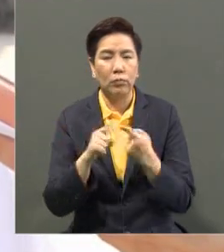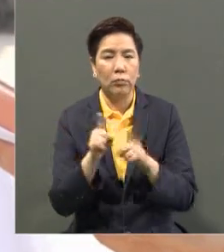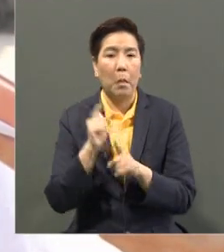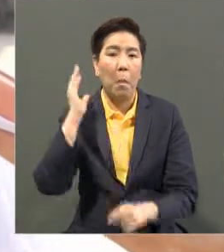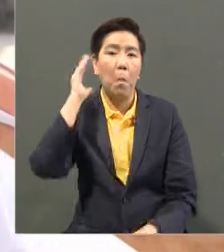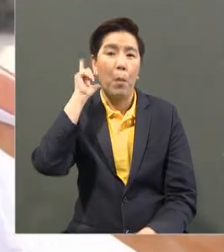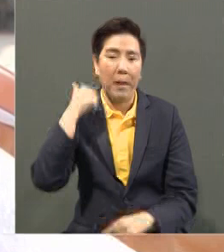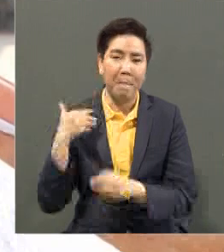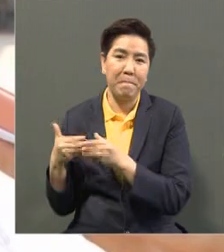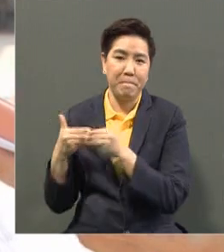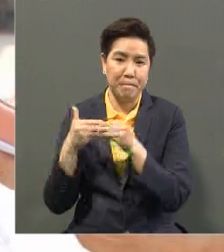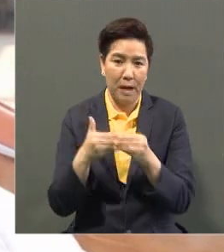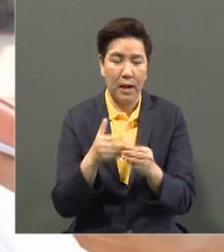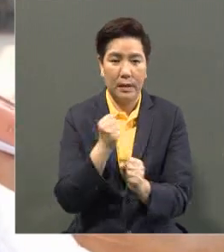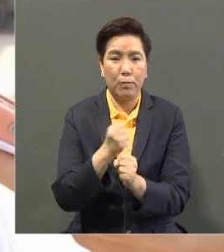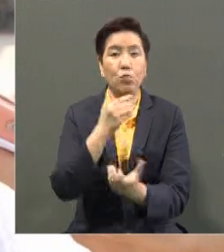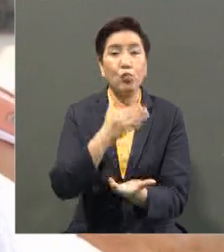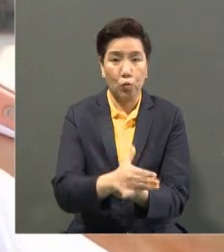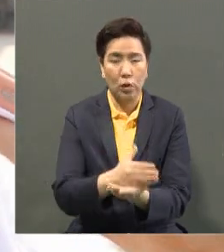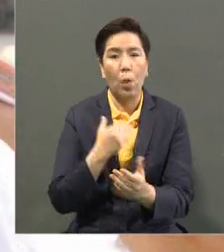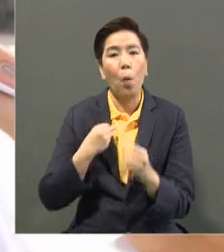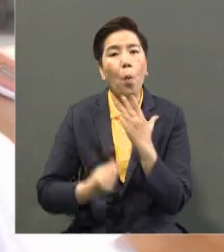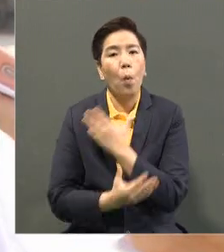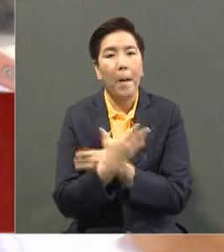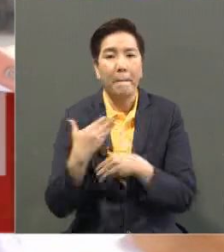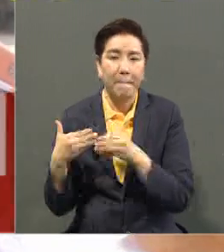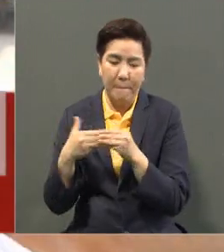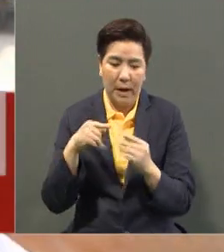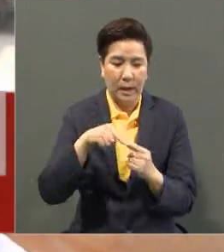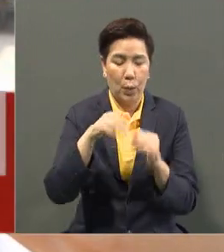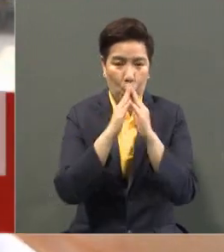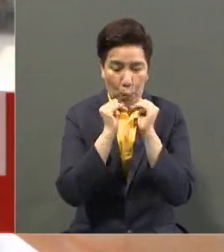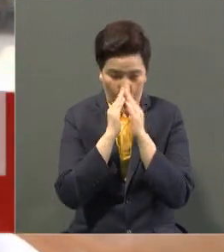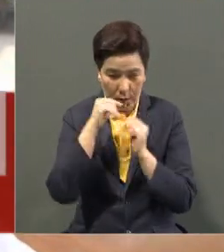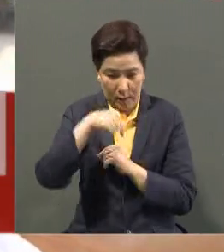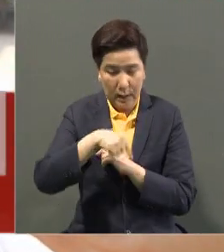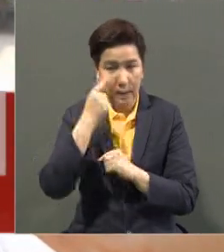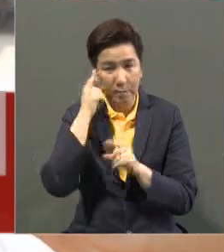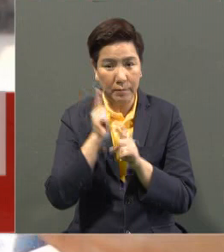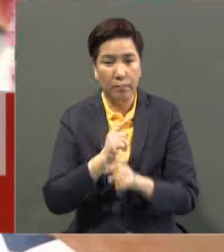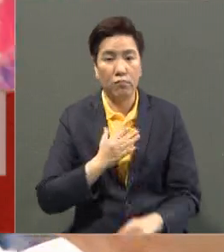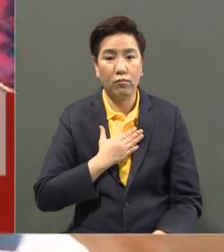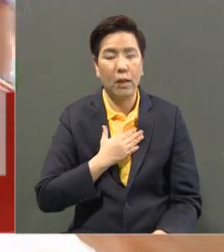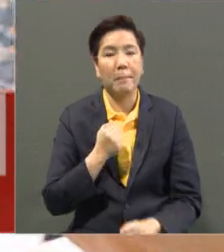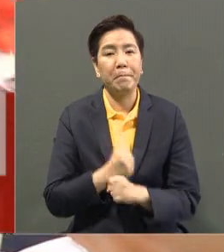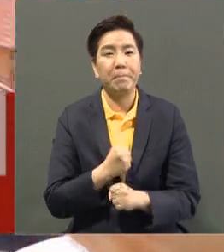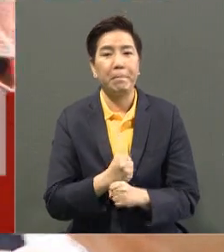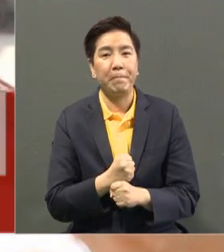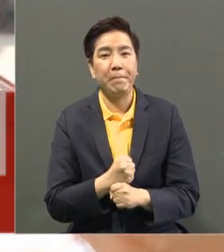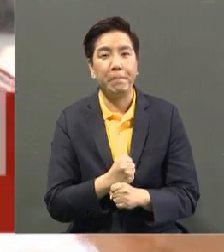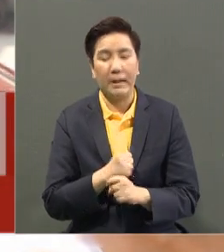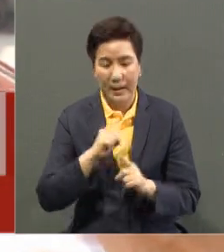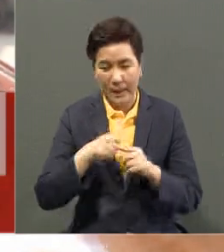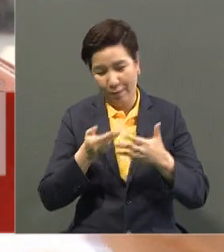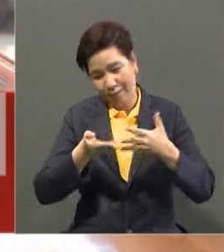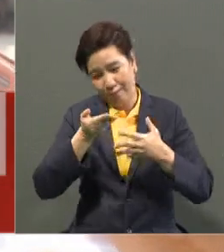พ่อคุณแม่มาครับได้หยุดงานก็เลยพามีโอกาสที่ดีก็เลยมาที่วัดใหญ่ครับสงกรานต์สำหรับตัวพี่ปีนี้ทำงานต้นเดือน